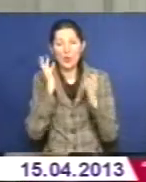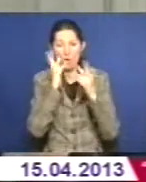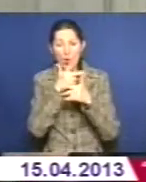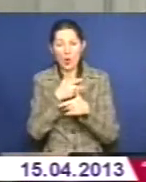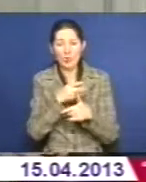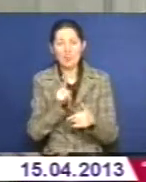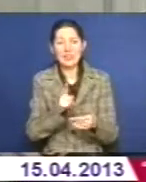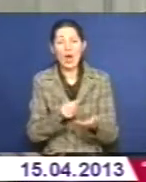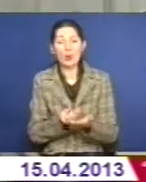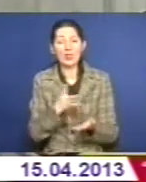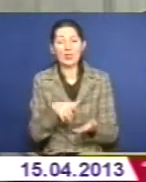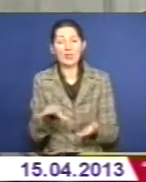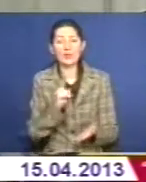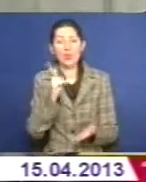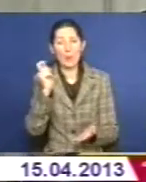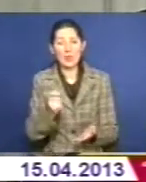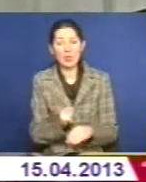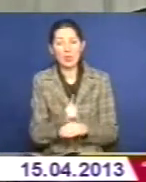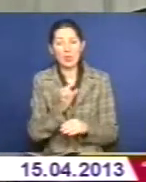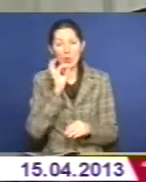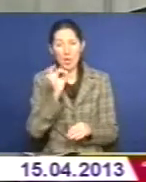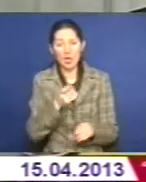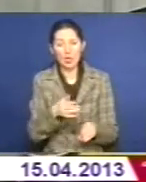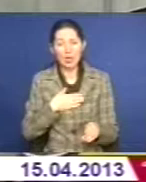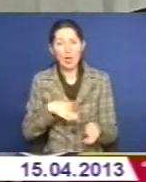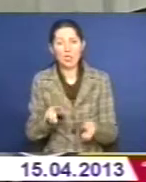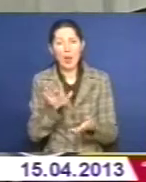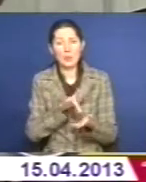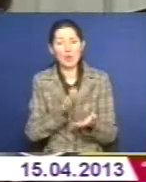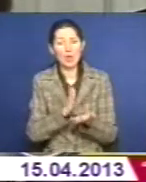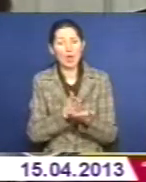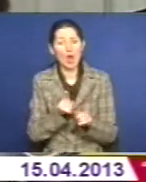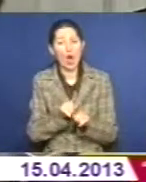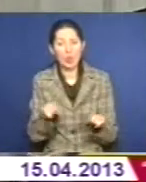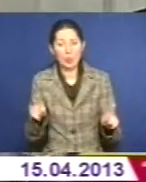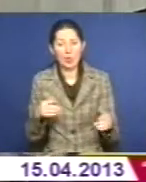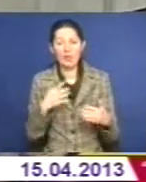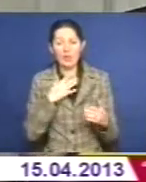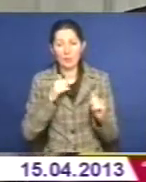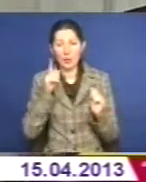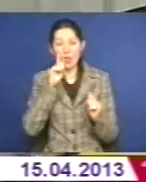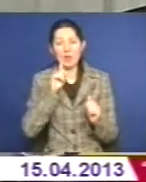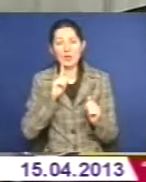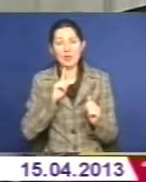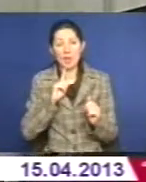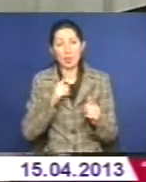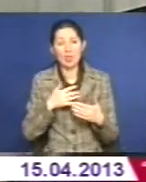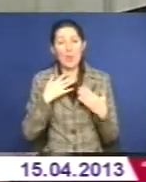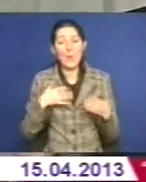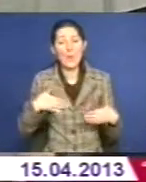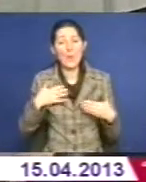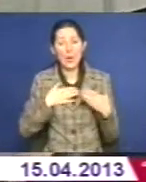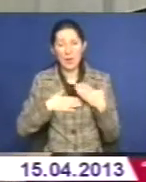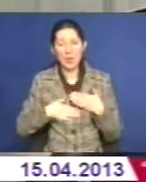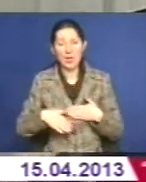знаєте, що наше місто таким є особливим, затишним, привітним. Да. Люди